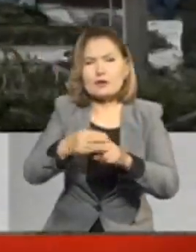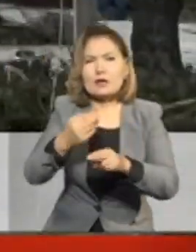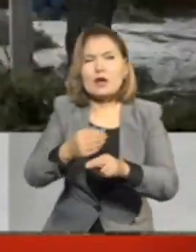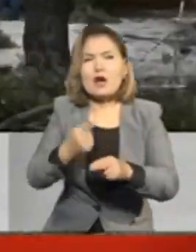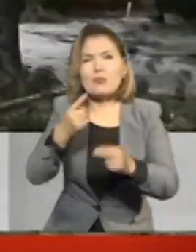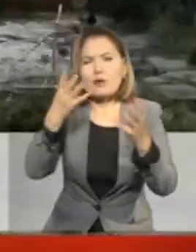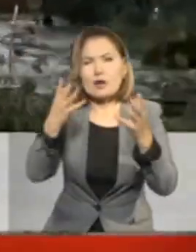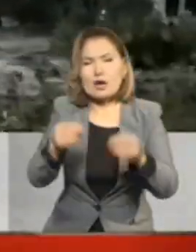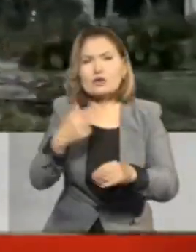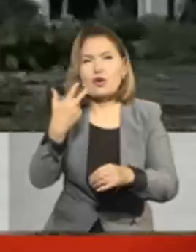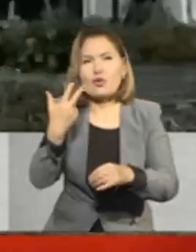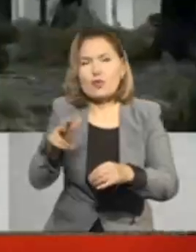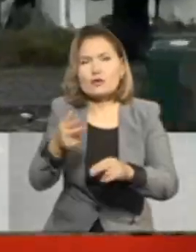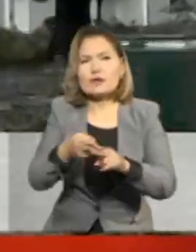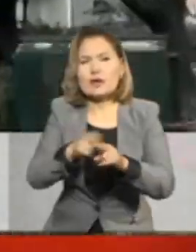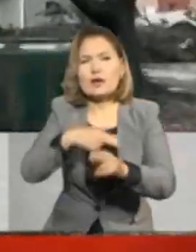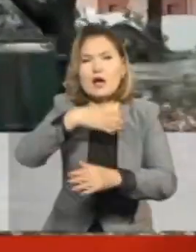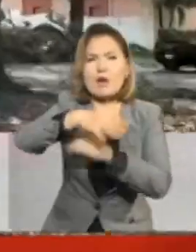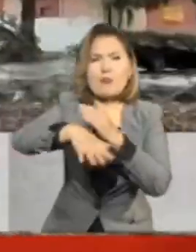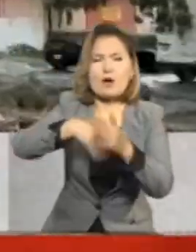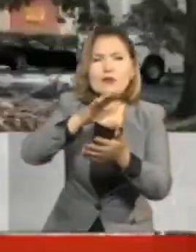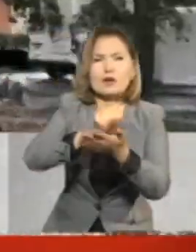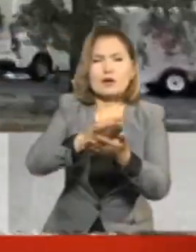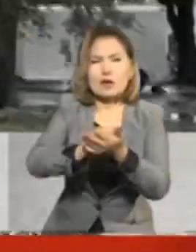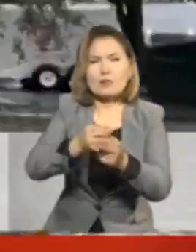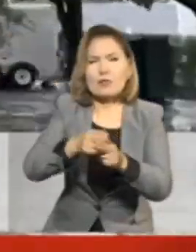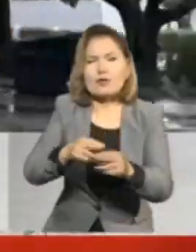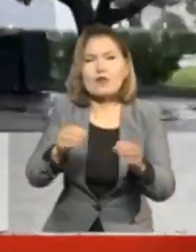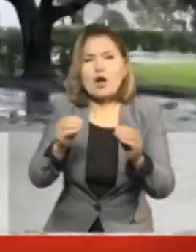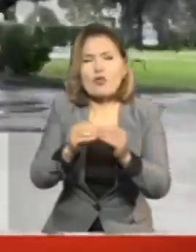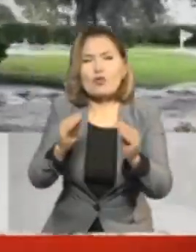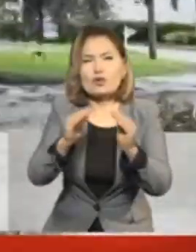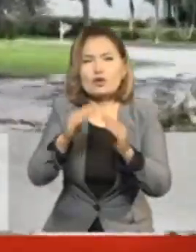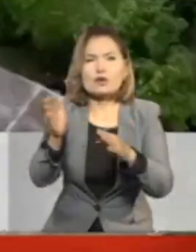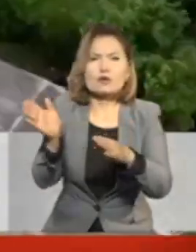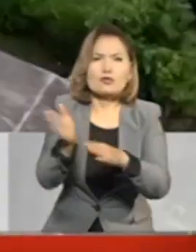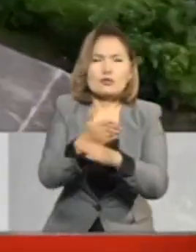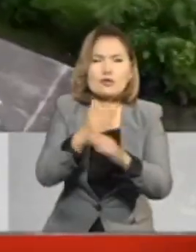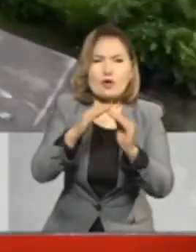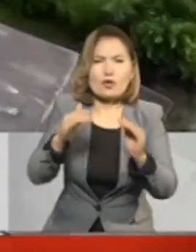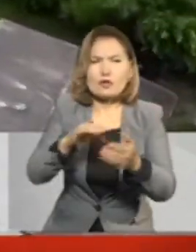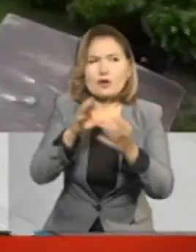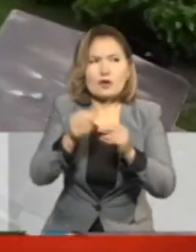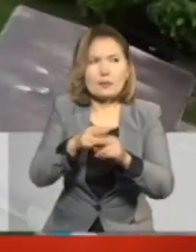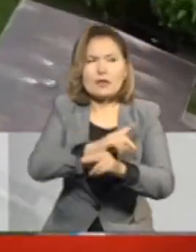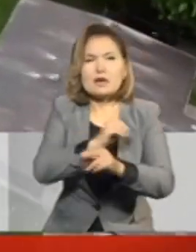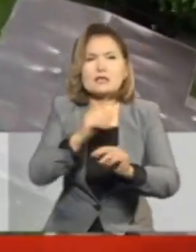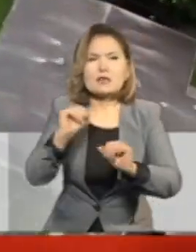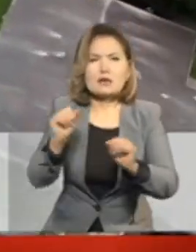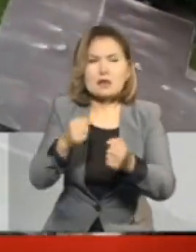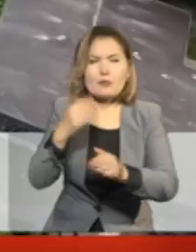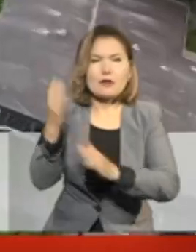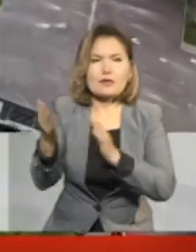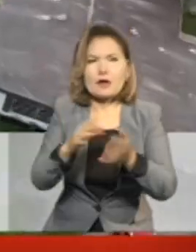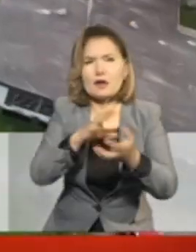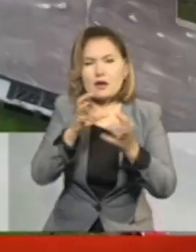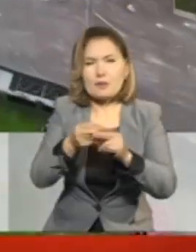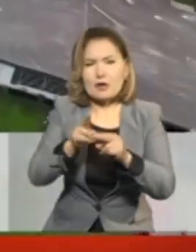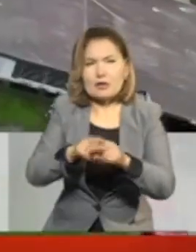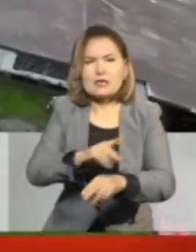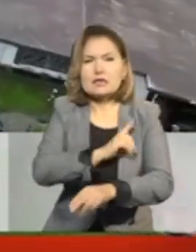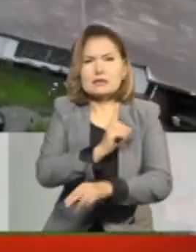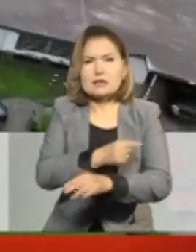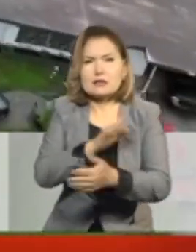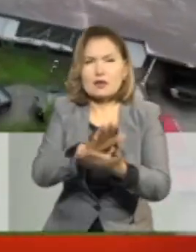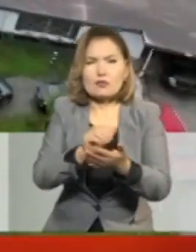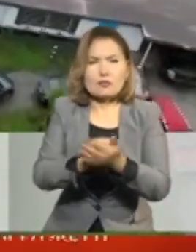бір күнде 30-ын аса торнадо тұрып, ондаған нысанның шатырын жұлып қиратып кетті. Ал екпіндетіп келген дауылдың салдары бұдан да